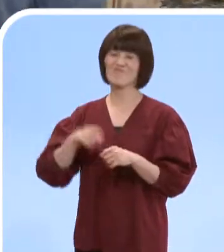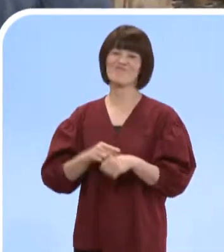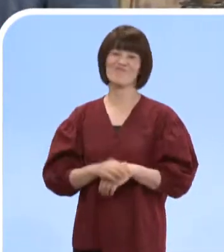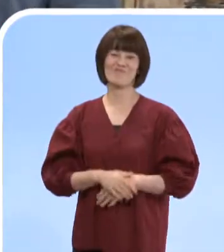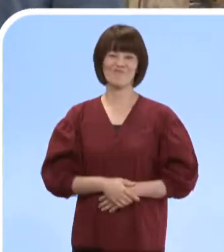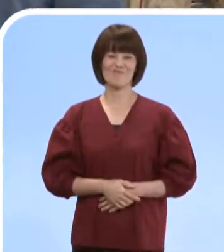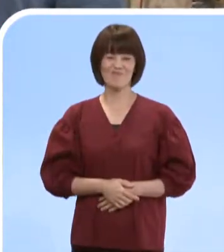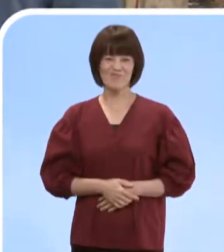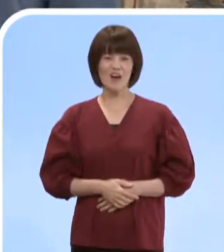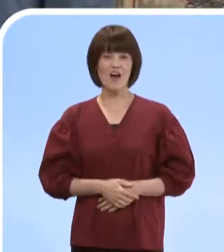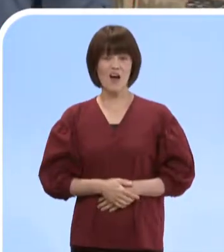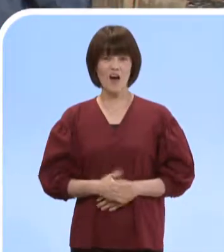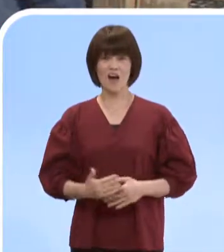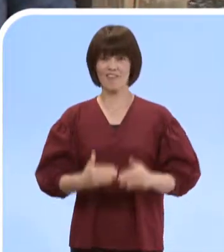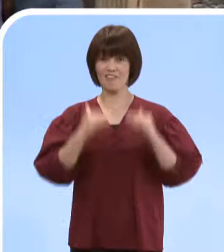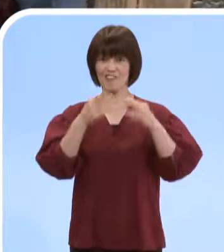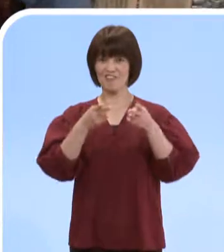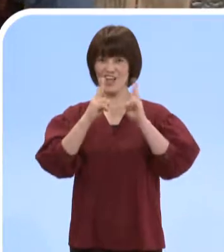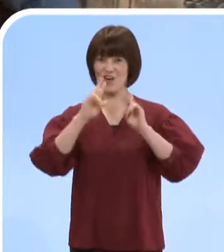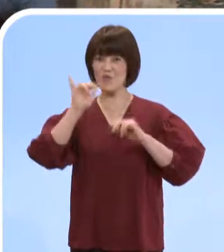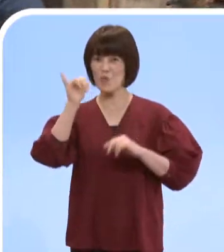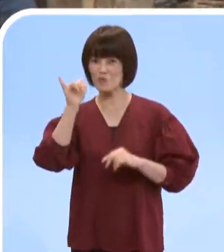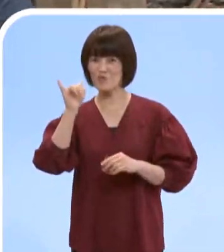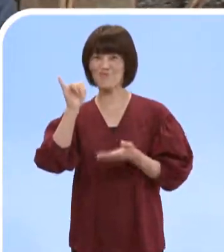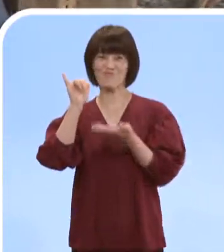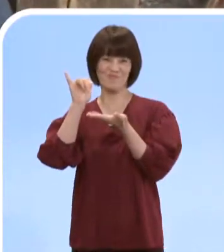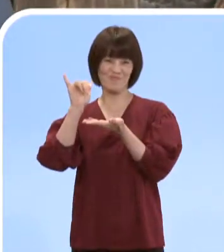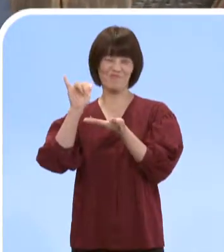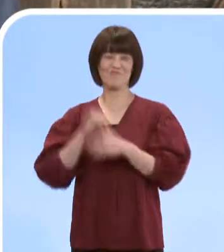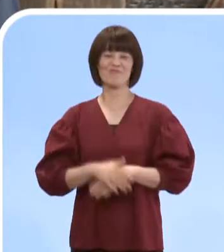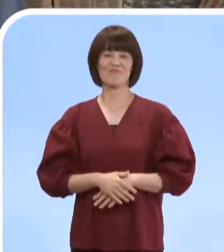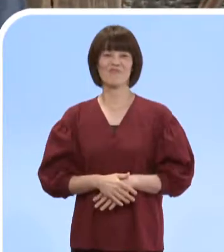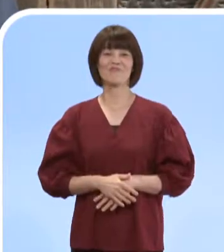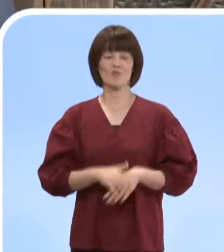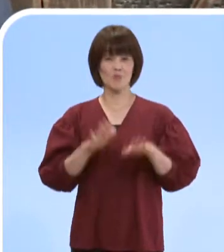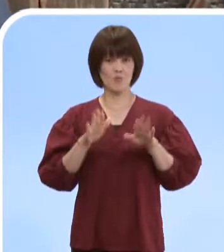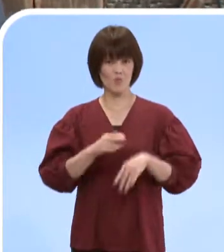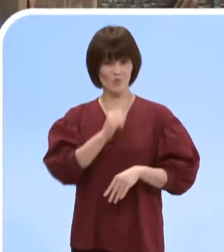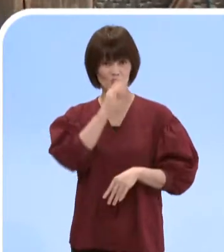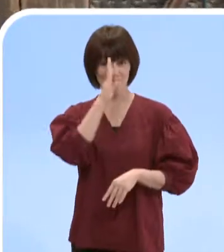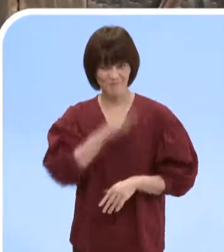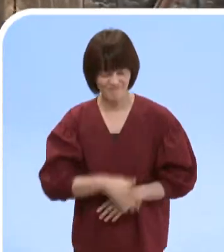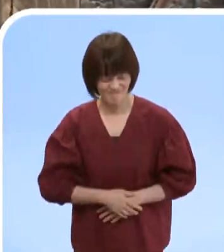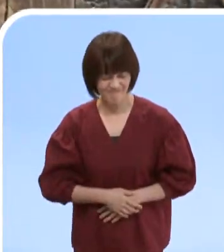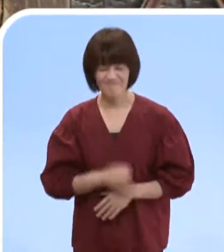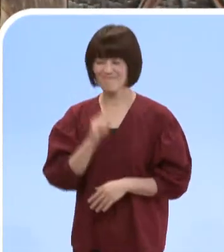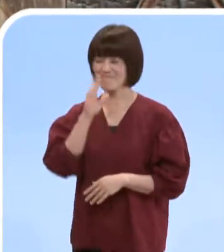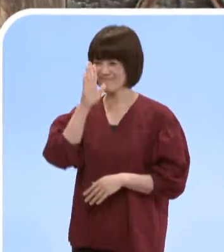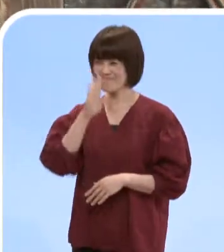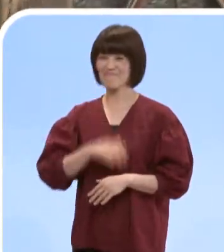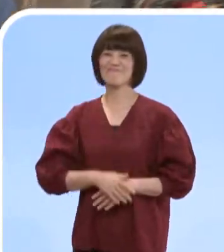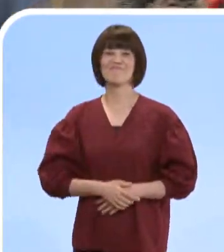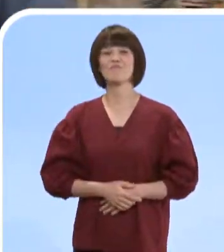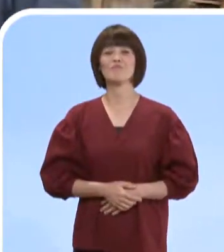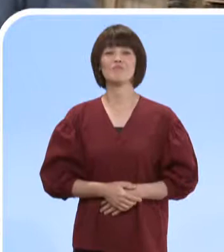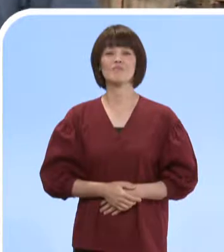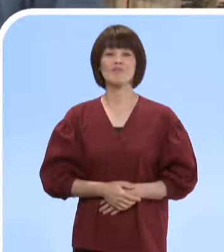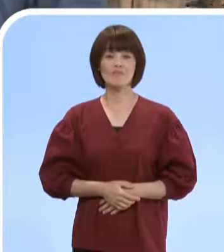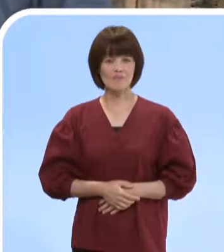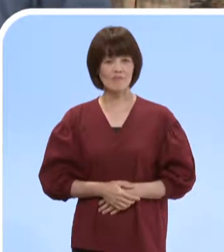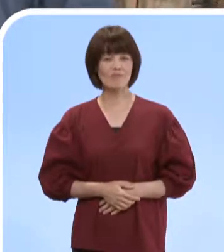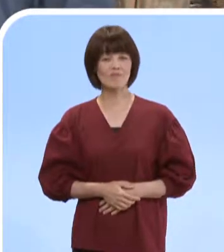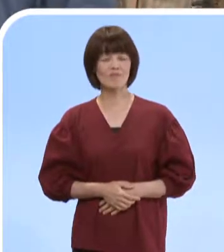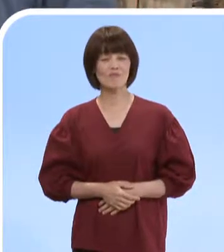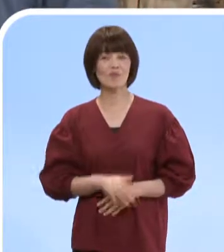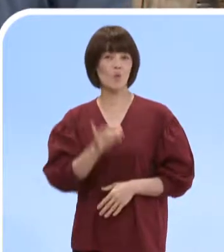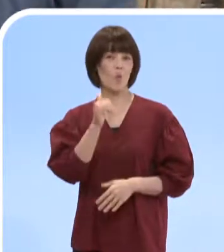そう だ。高橋さん、ご夫妻でいらっしゃいます。 入ったな。 いや、改めましてよろしくお願いします。 よろしくお願いします。